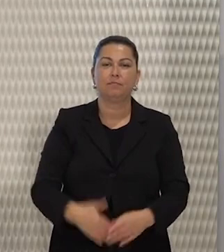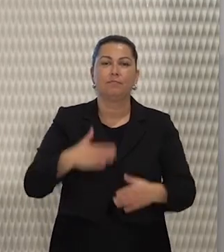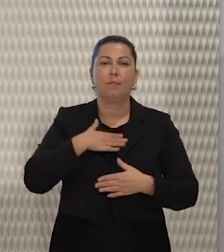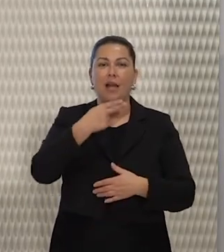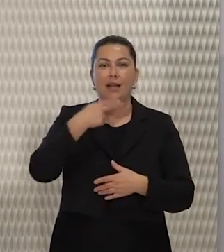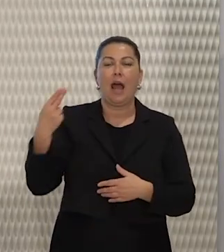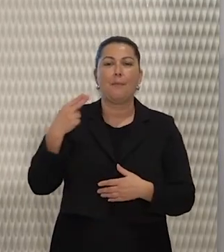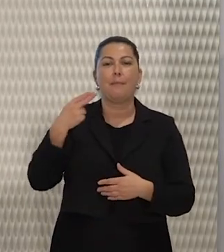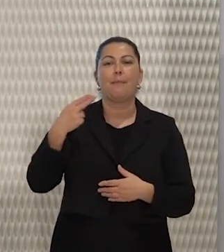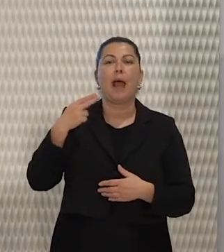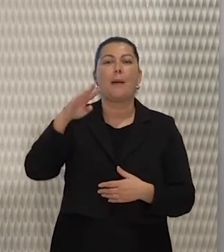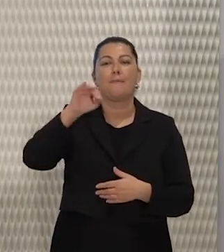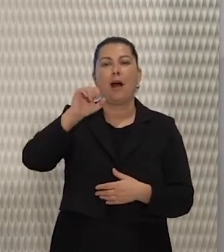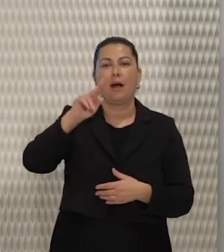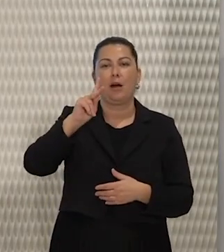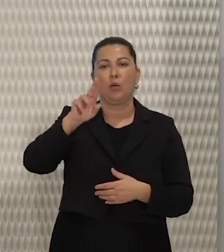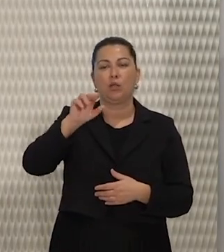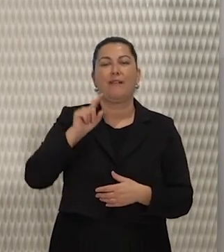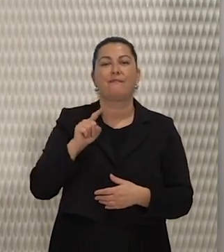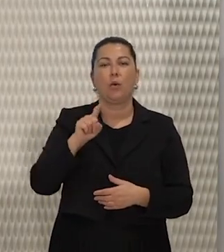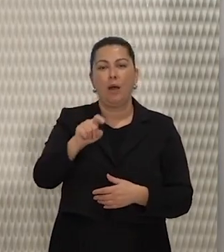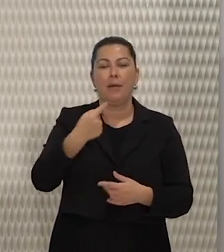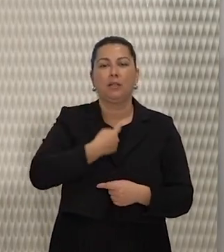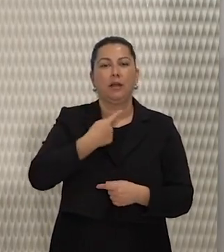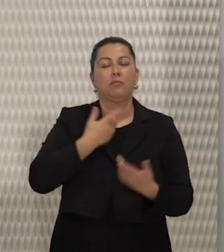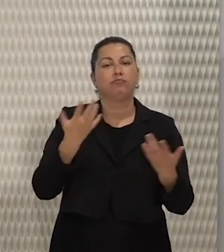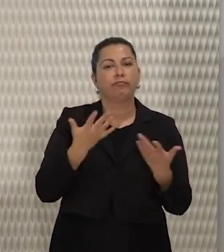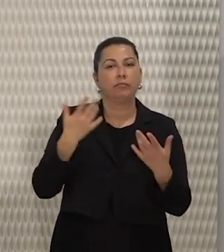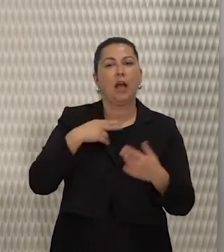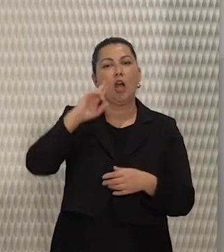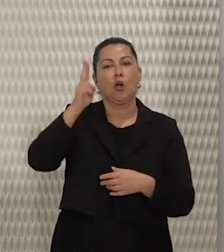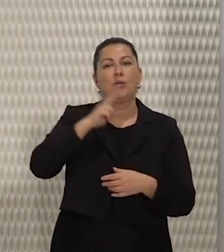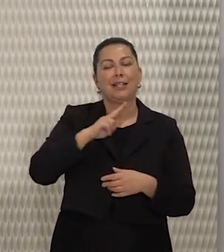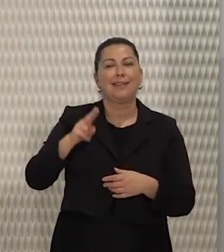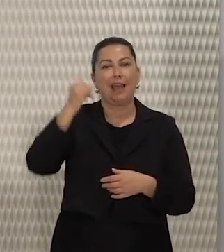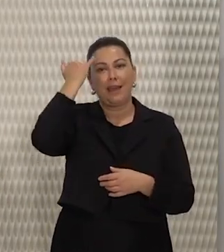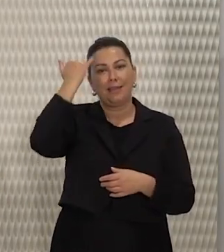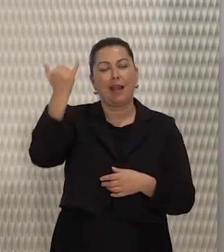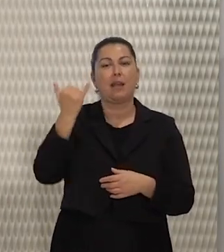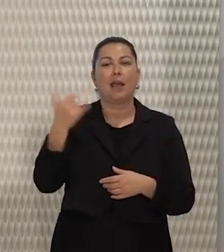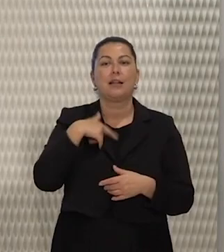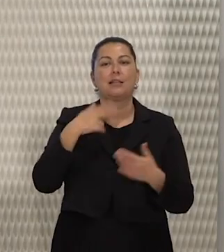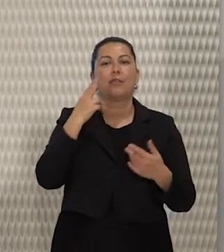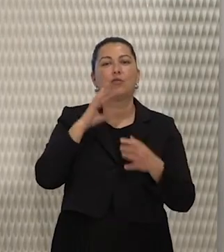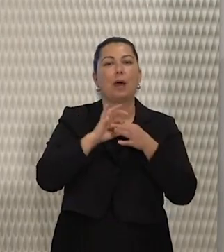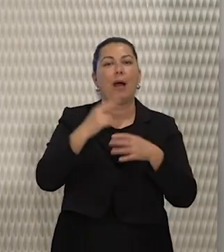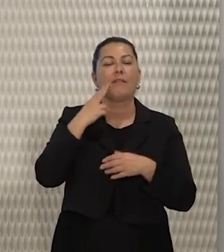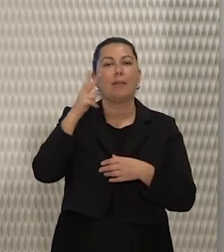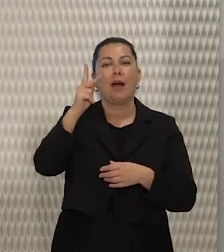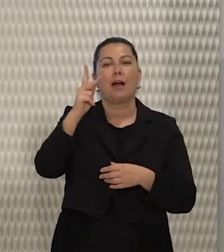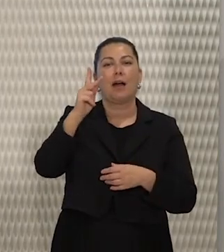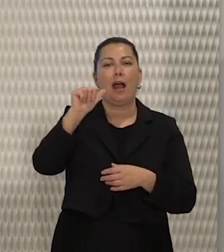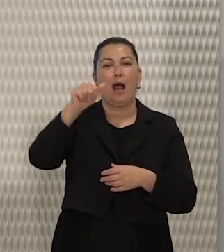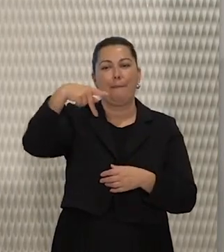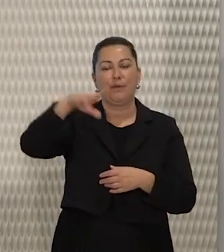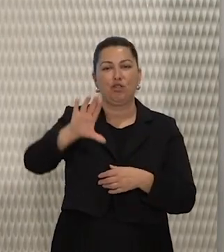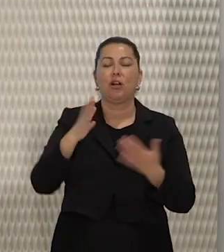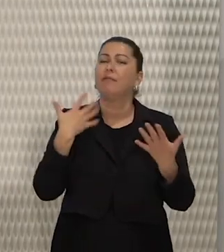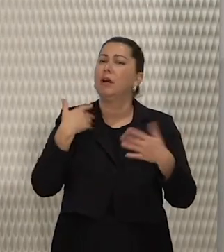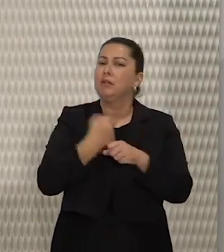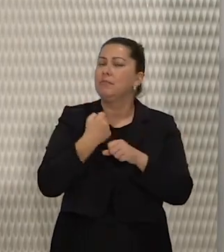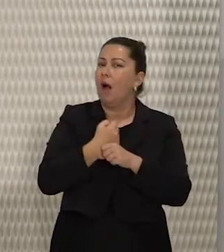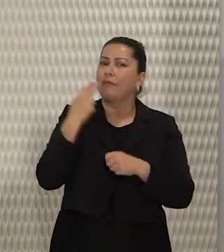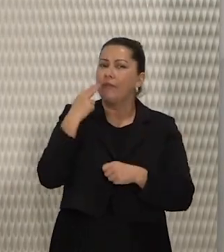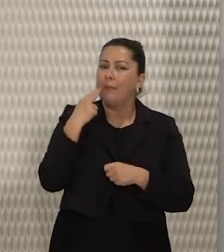Mein Name ist Markus Wurm. Ich habe die künstliche Intelligenz in der Firma Kapsch mit aufgebaut. Kapsch macht